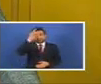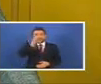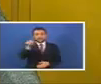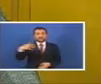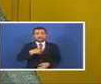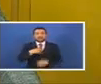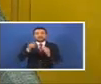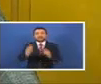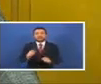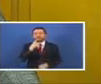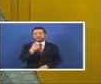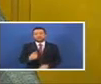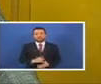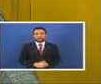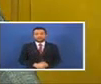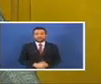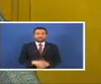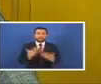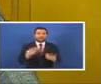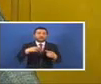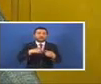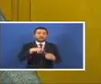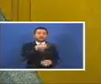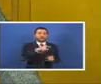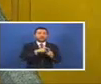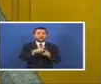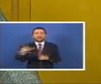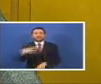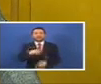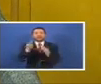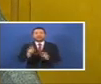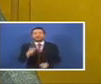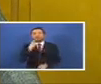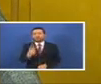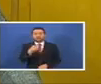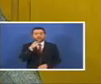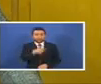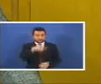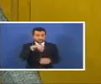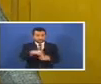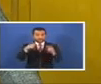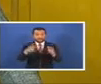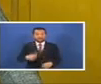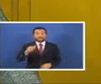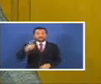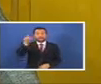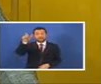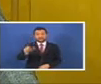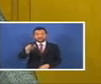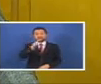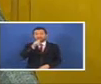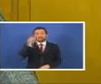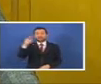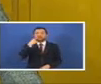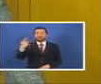üniversiteler kendileri yaptı diyorlar. Rektörler, dekanlar kendileri yaptı. Buradan muhterem İBİŞ'e